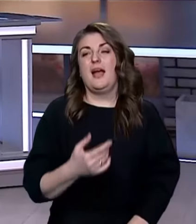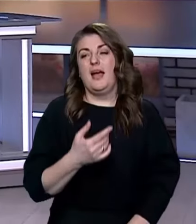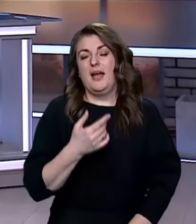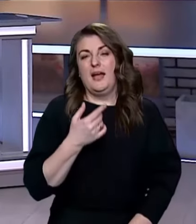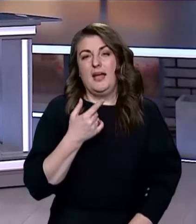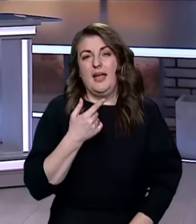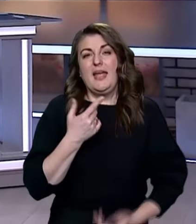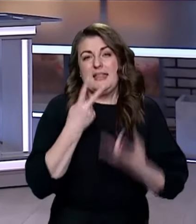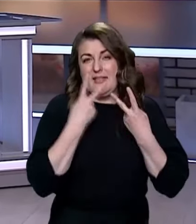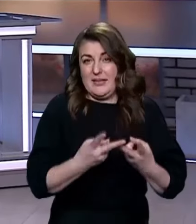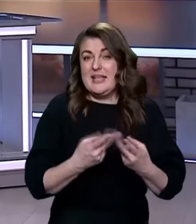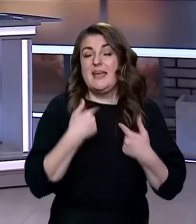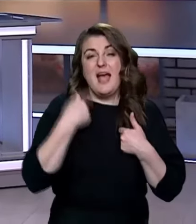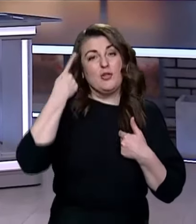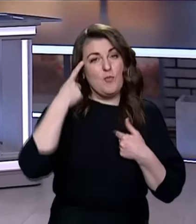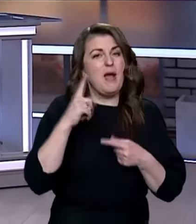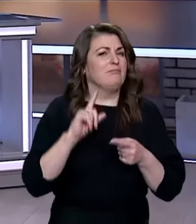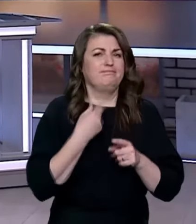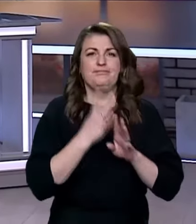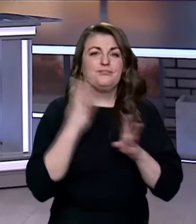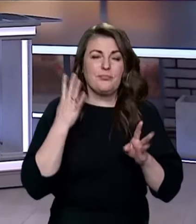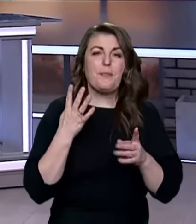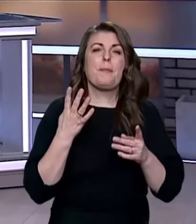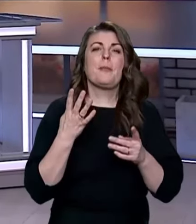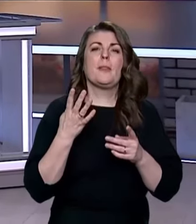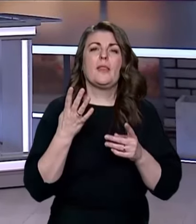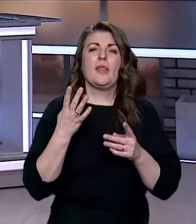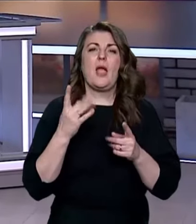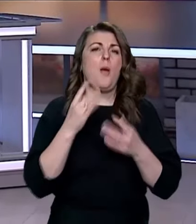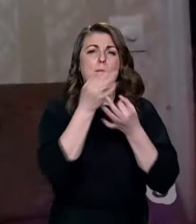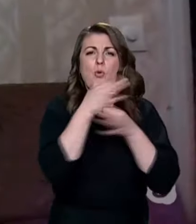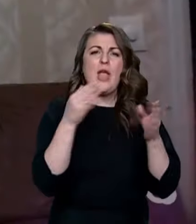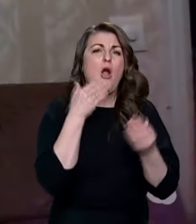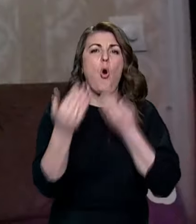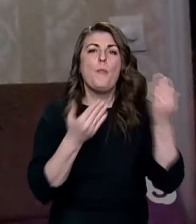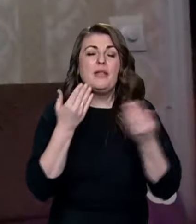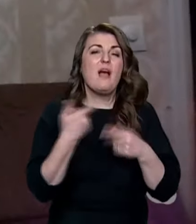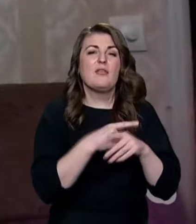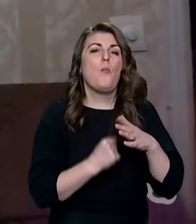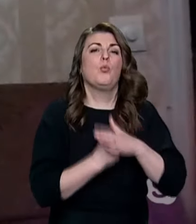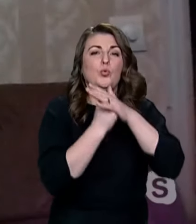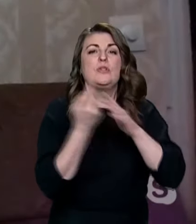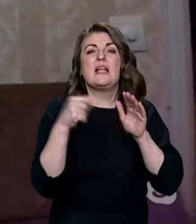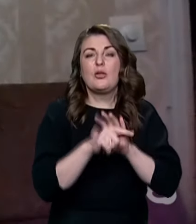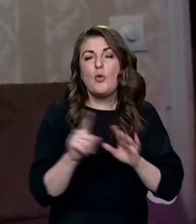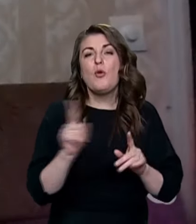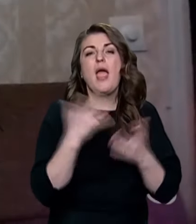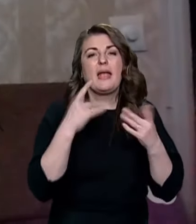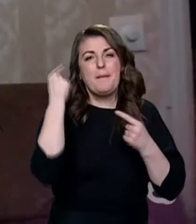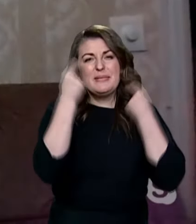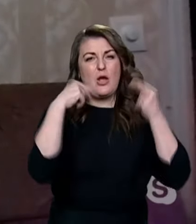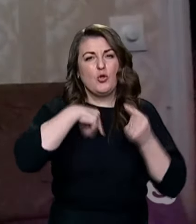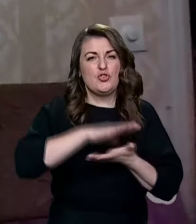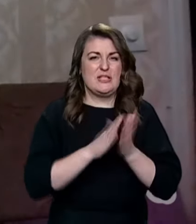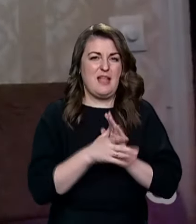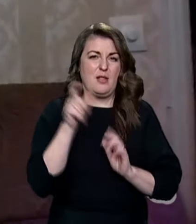Ясно. Ну, дивіться, я думаю, насамперед, по-перше, будь-яке опитування, воно будується на тому, який психологічний